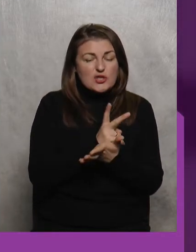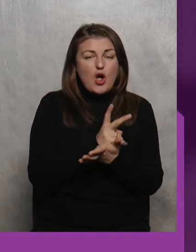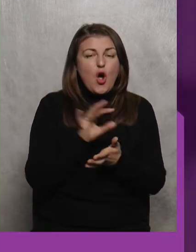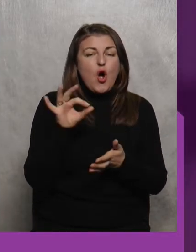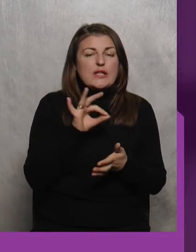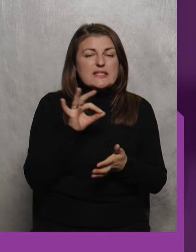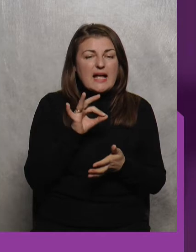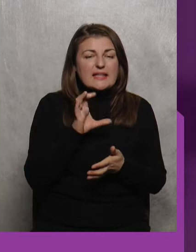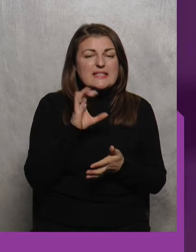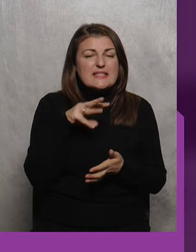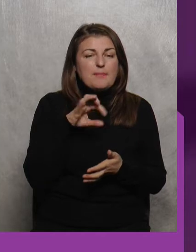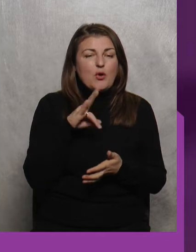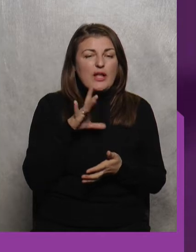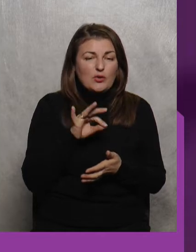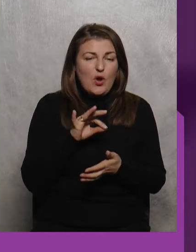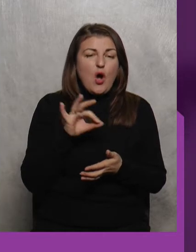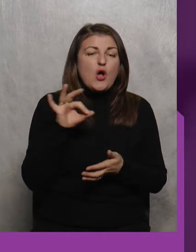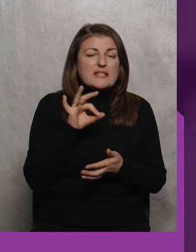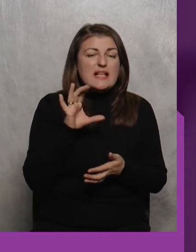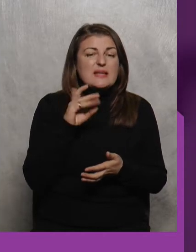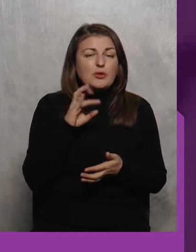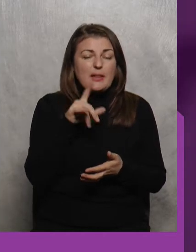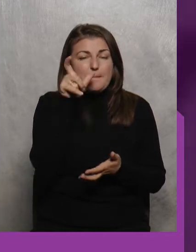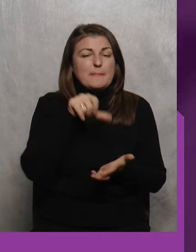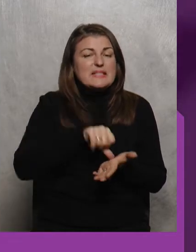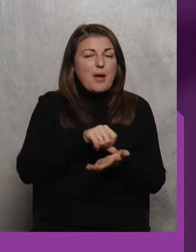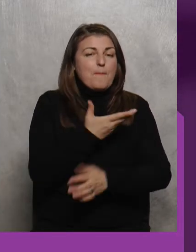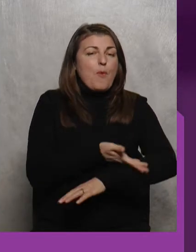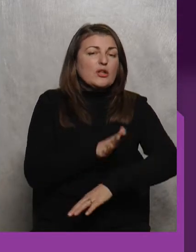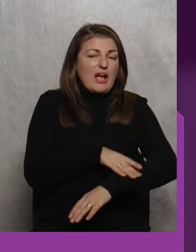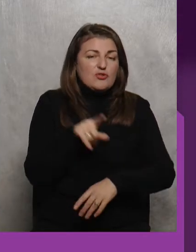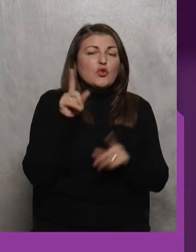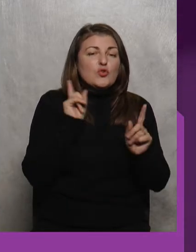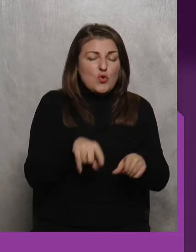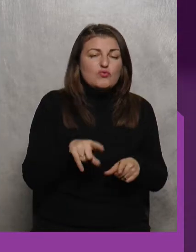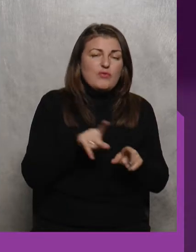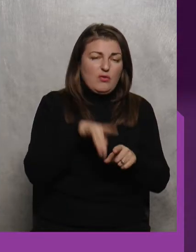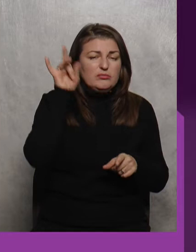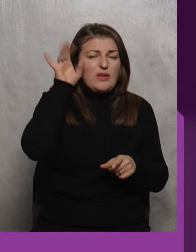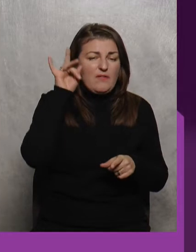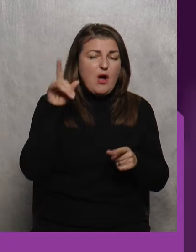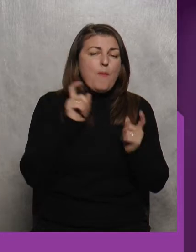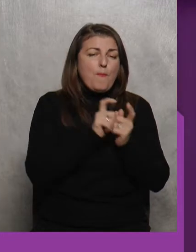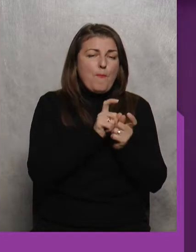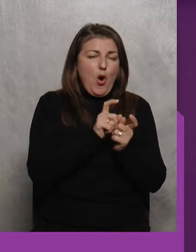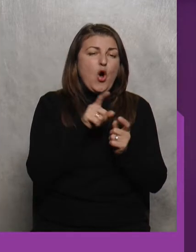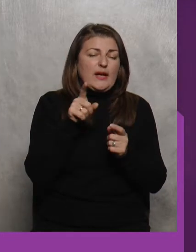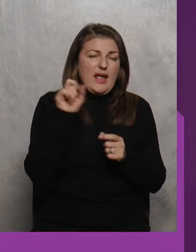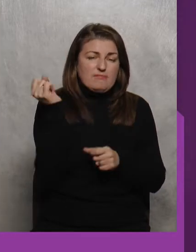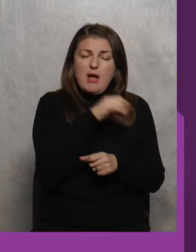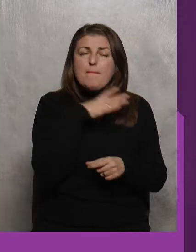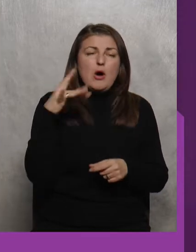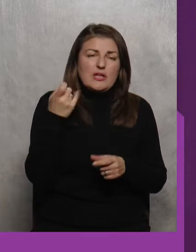Олександр Симоненко. Олександр Симоненко, представник Полтавщини, теж знатний борець. Багато разів ставав і